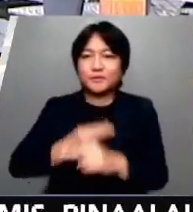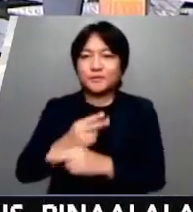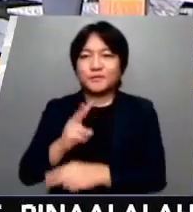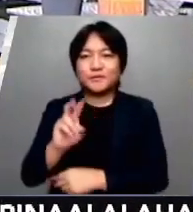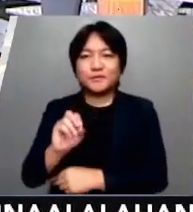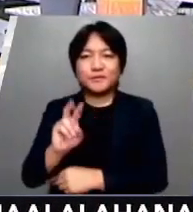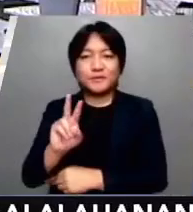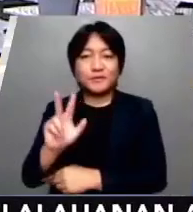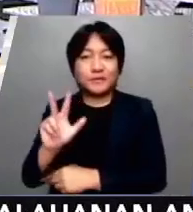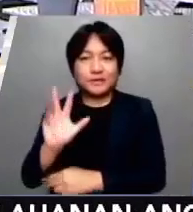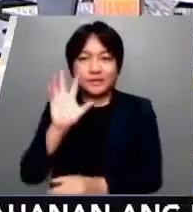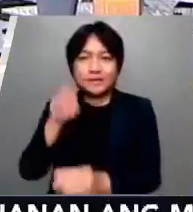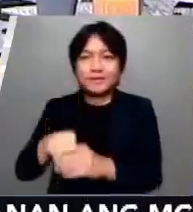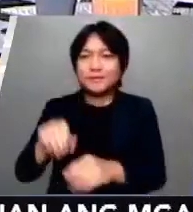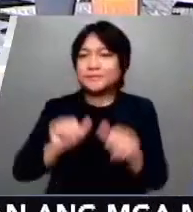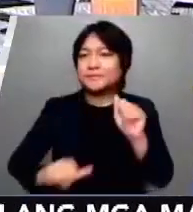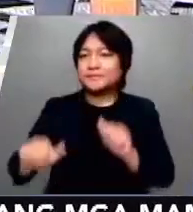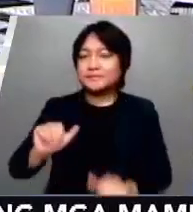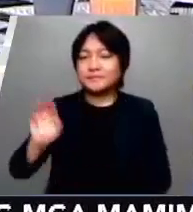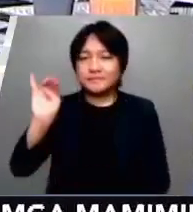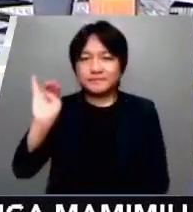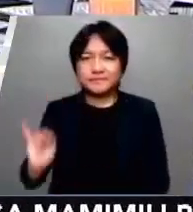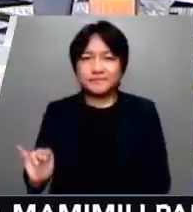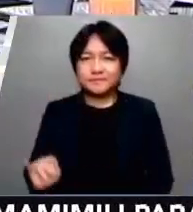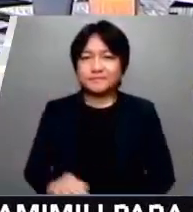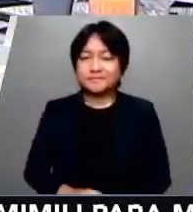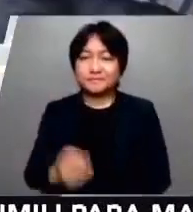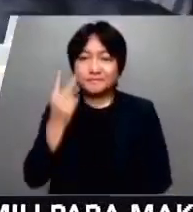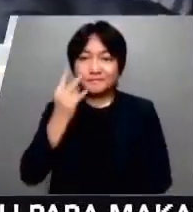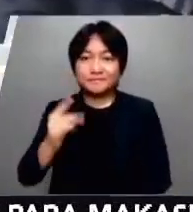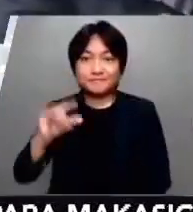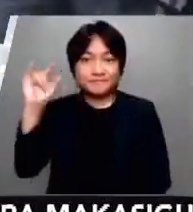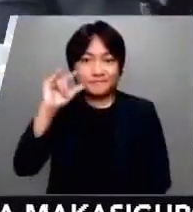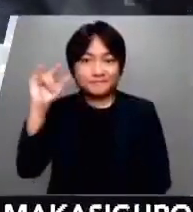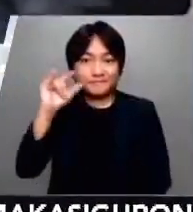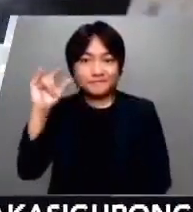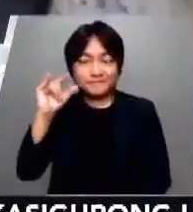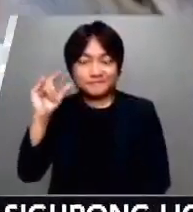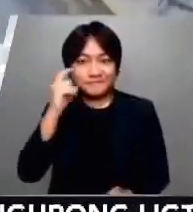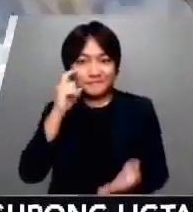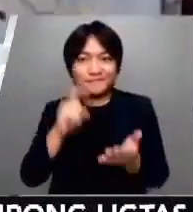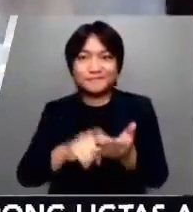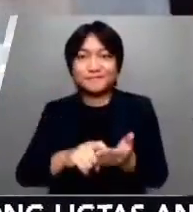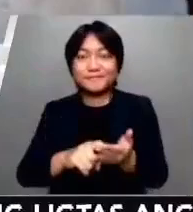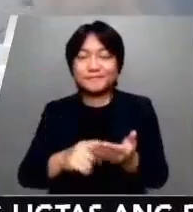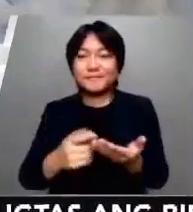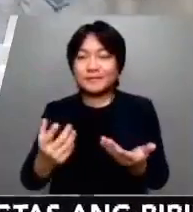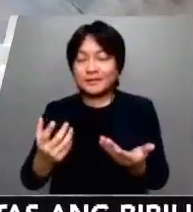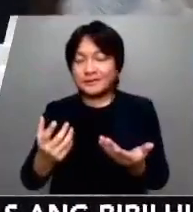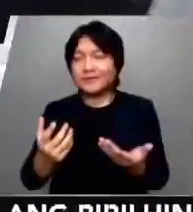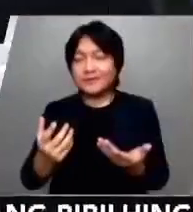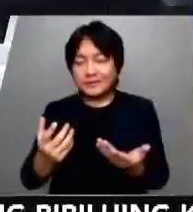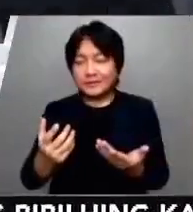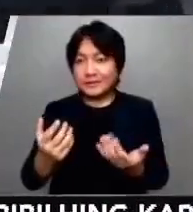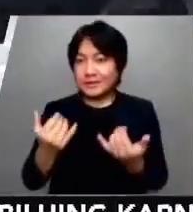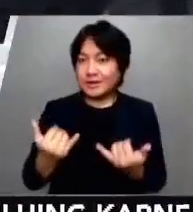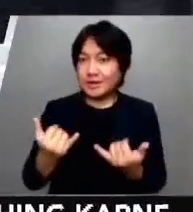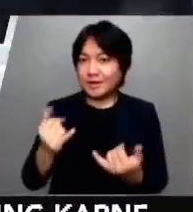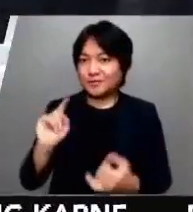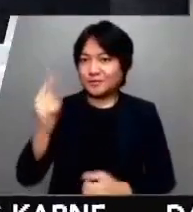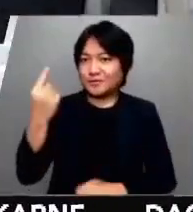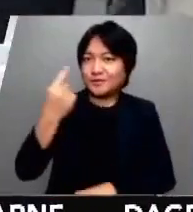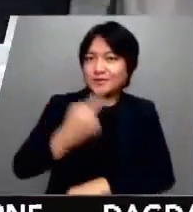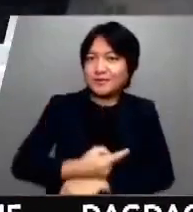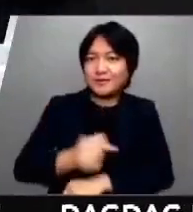Rider. Sa Instagram ng GMA Network spotted ang arrival ni Michelle para sa day one ng shoot niya sa Kapuso action drama